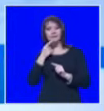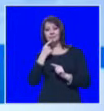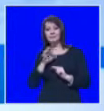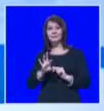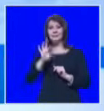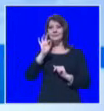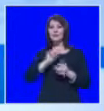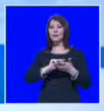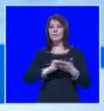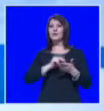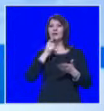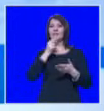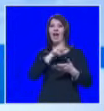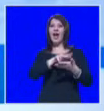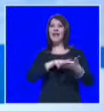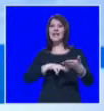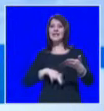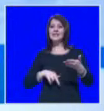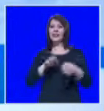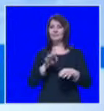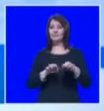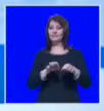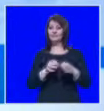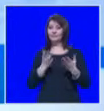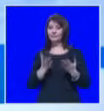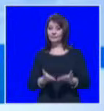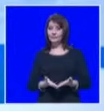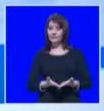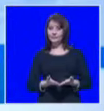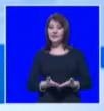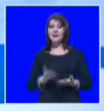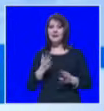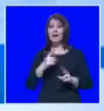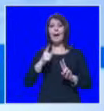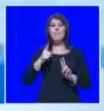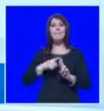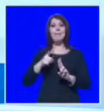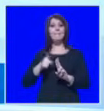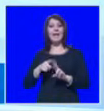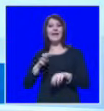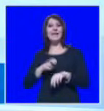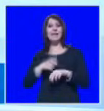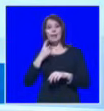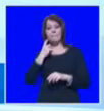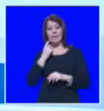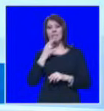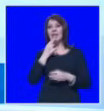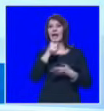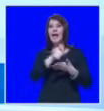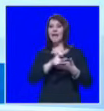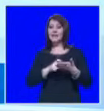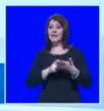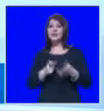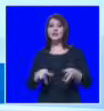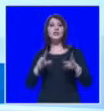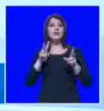номинациите за листи за Европейски парламент на ППДБ, ако листата е обща. Листите ще се решат от партийните